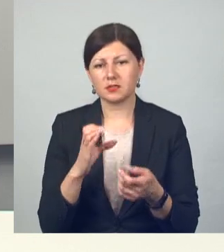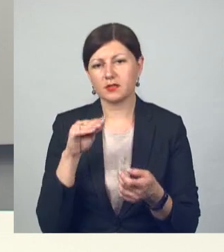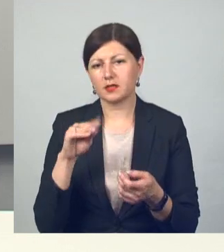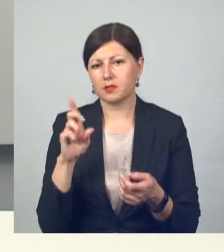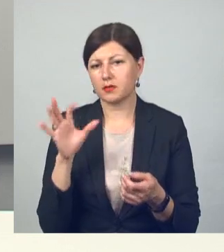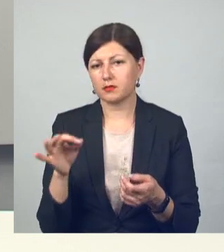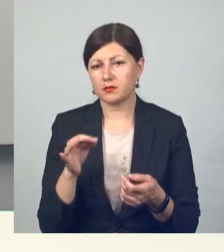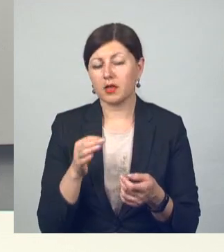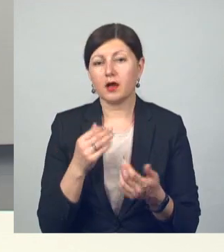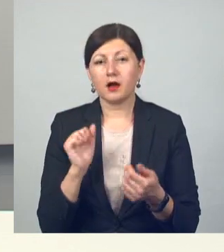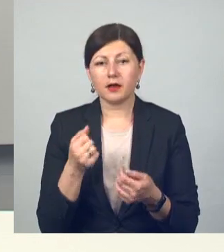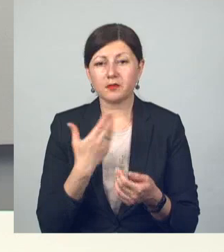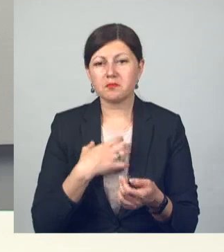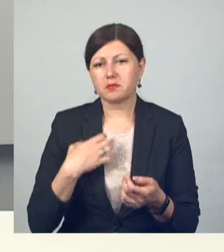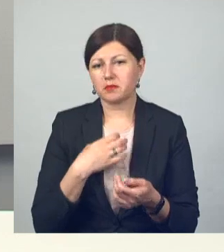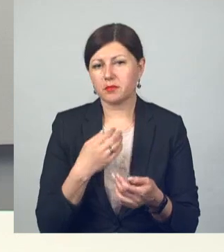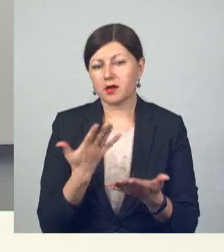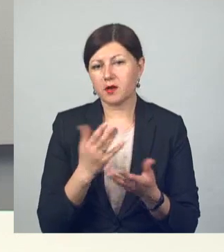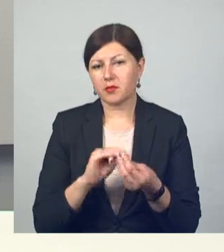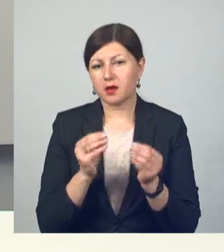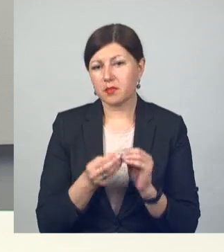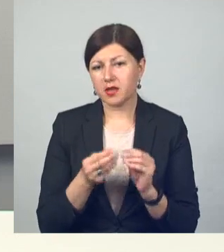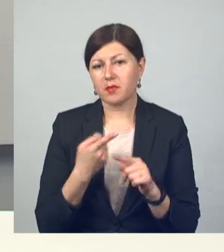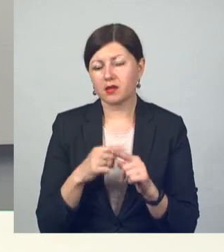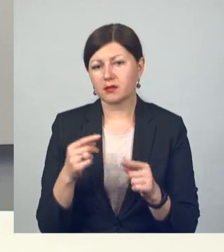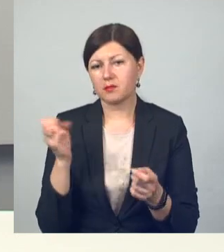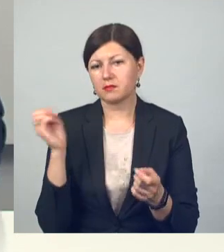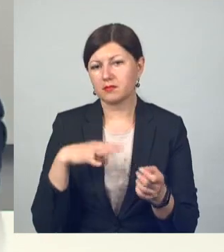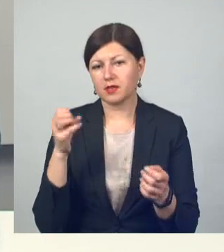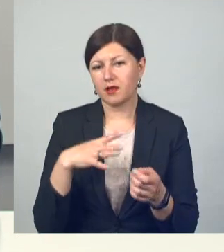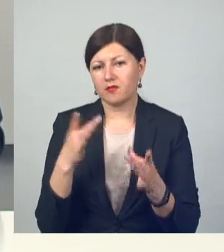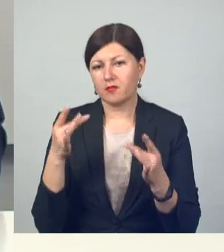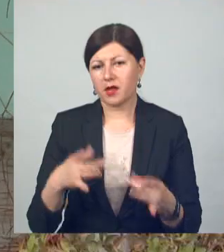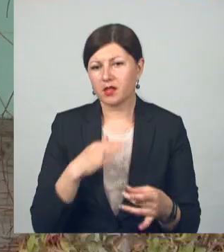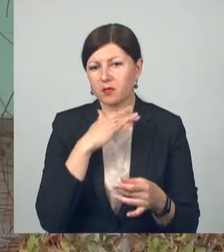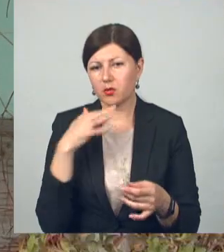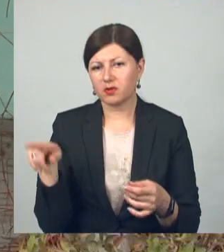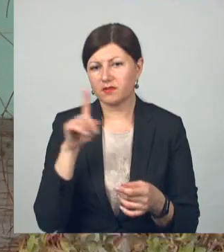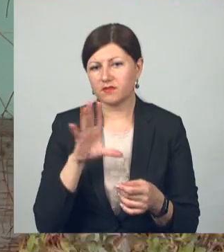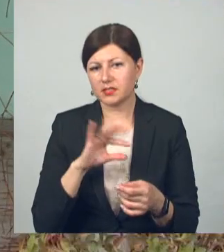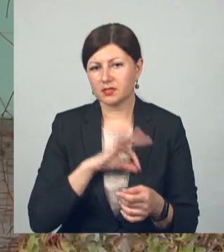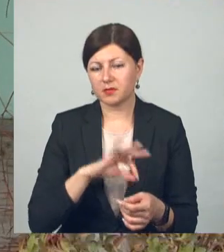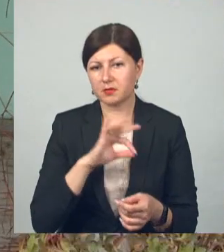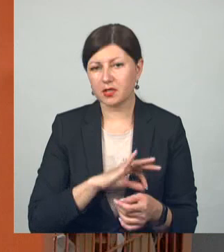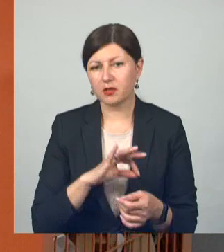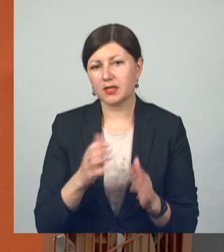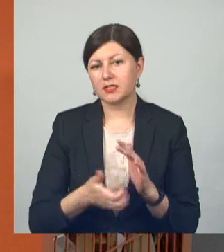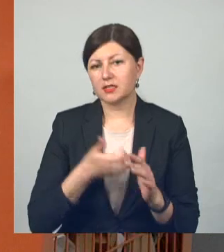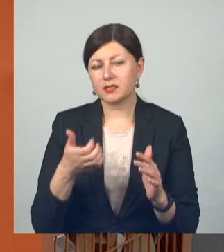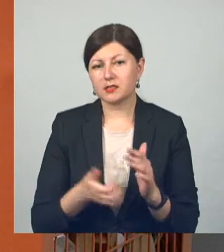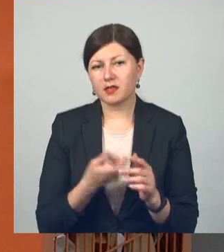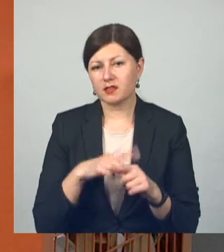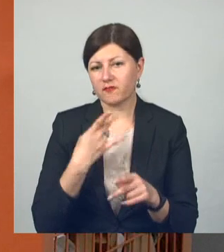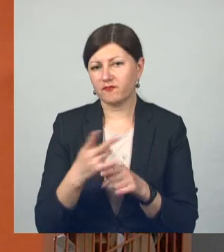коммунальными отходами. Основная проблема – пакетный способ сбора, который сейчас широко применяют. Главный недостаток – непоправимый